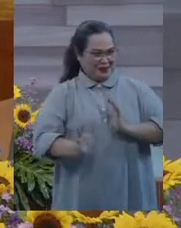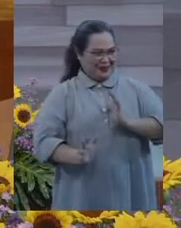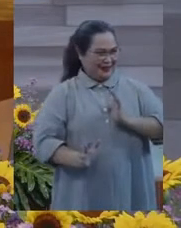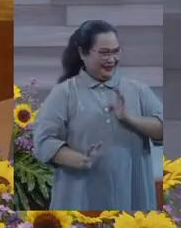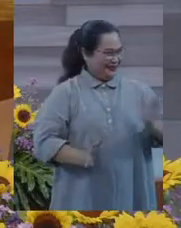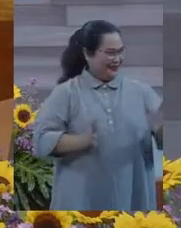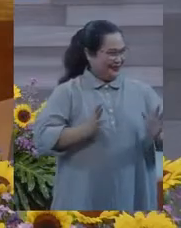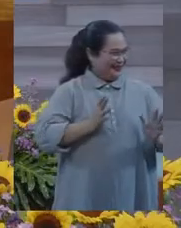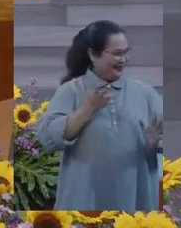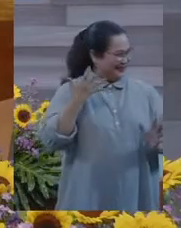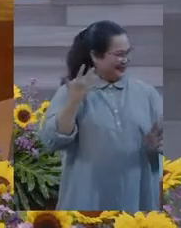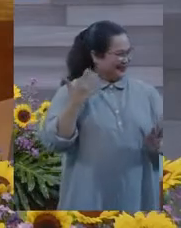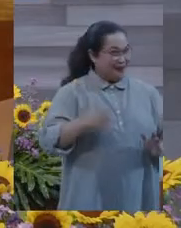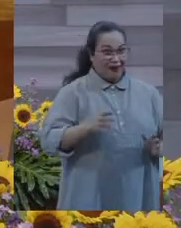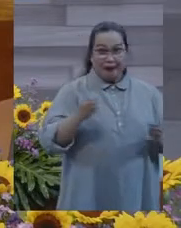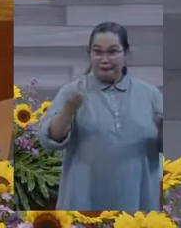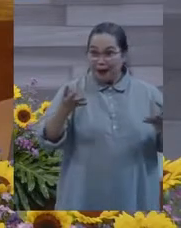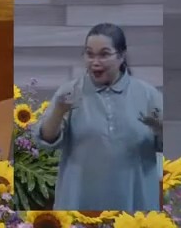Marami pong ganyan ngayon.